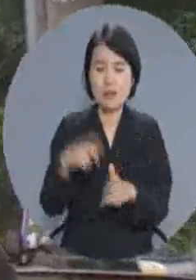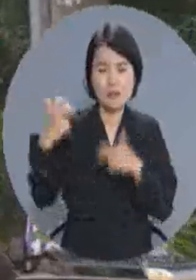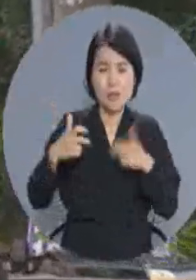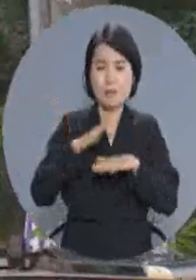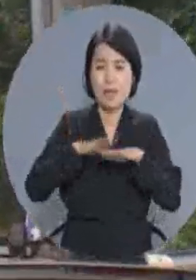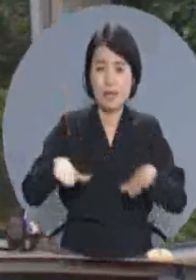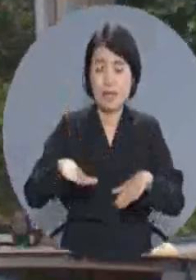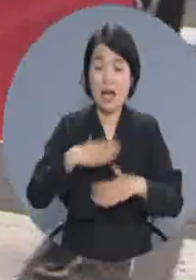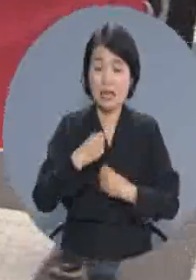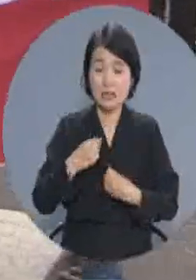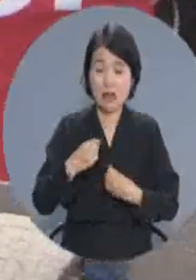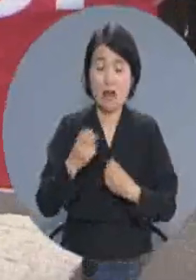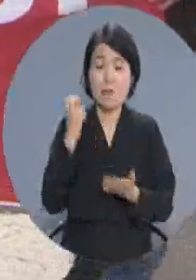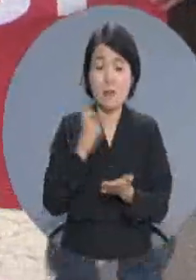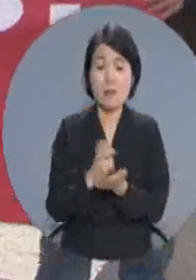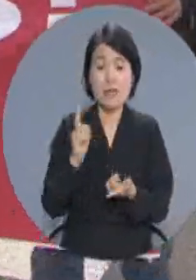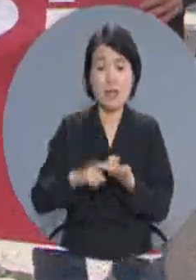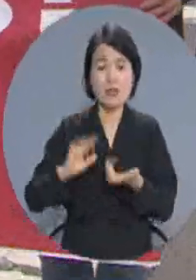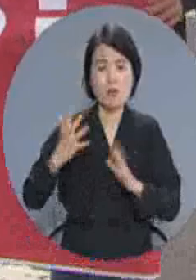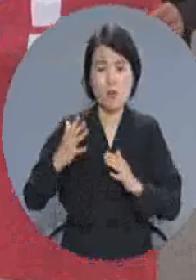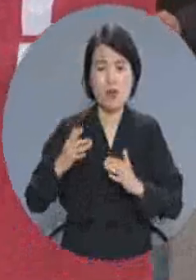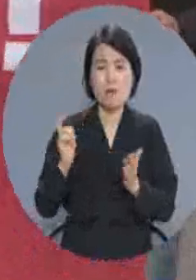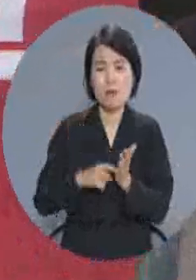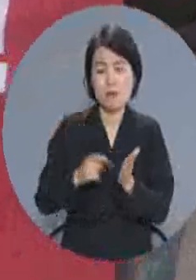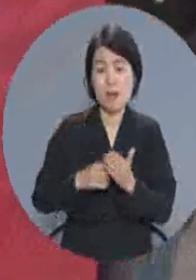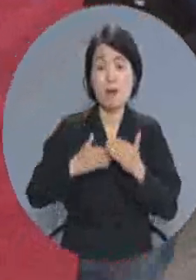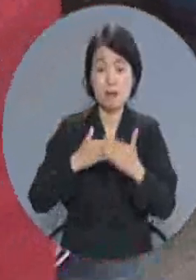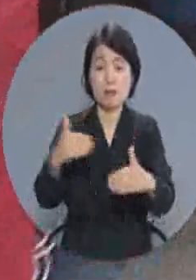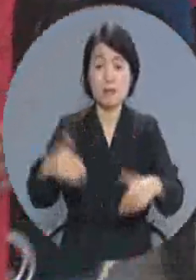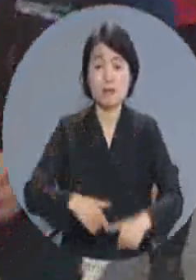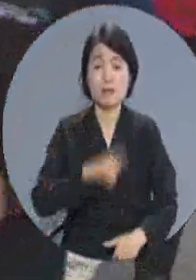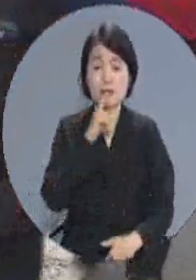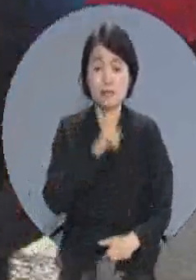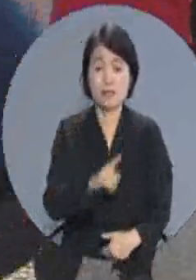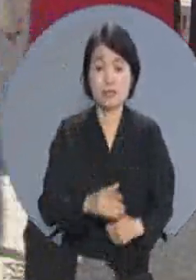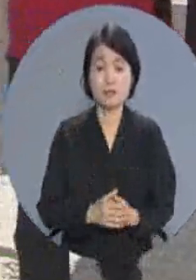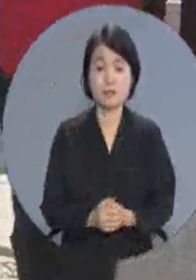운임제에 대한 논의가 시급히 이루어져야 한다는 지적이 나옵니다. MBC 뉴스 우종훈입니다.